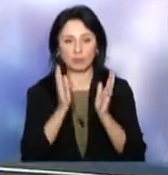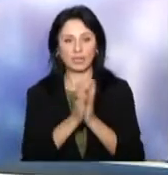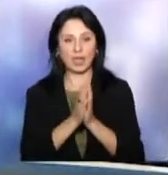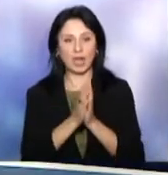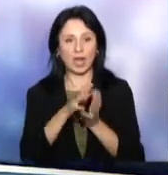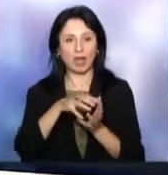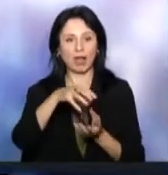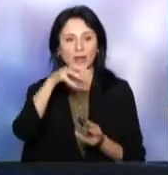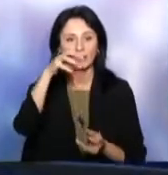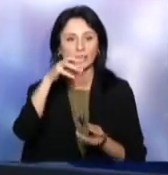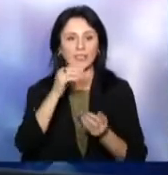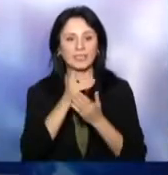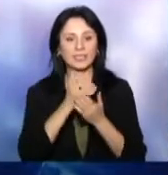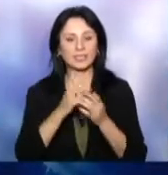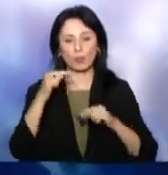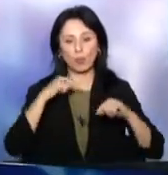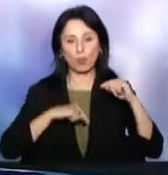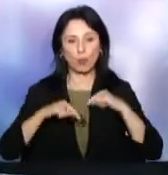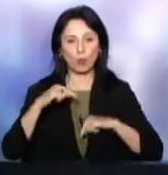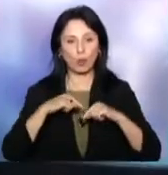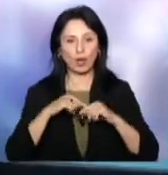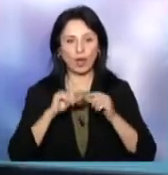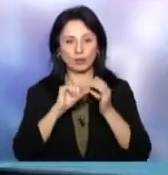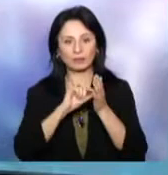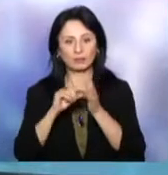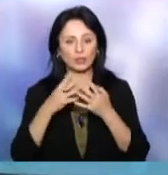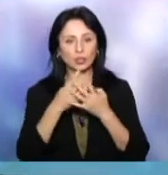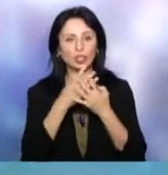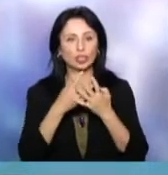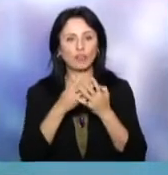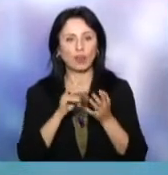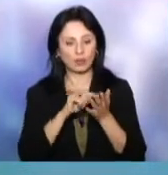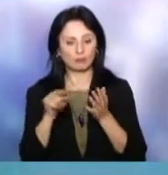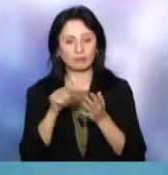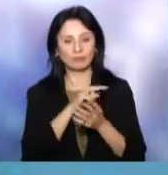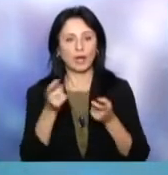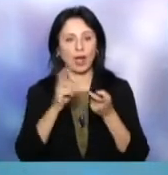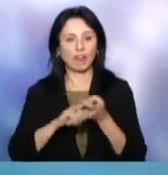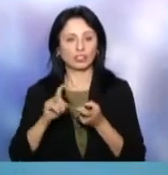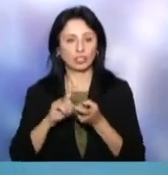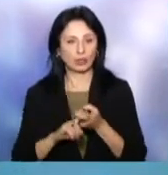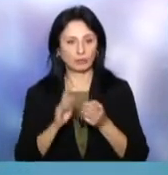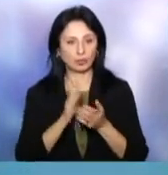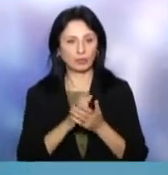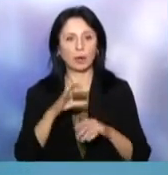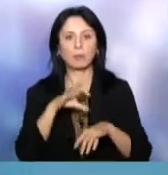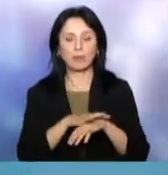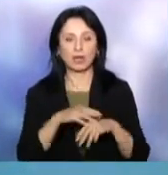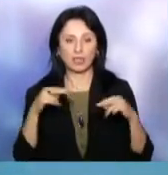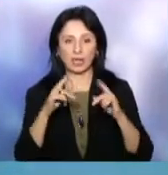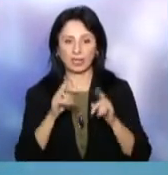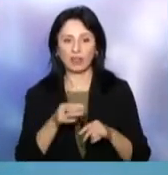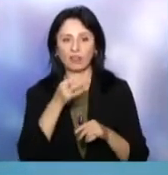და ნებისმიერ სისტემას, ორგანოს, ქსოვილს შორის მუდმივად არსებობს კავშირი. ამას არაერთი ფაქტი ადასტურებს და